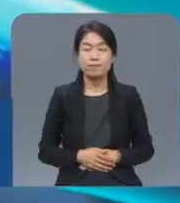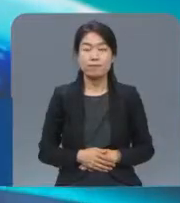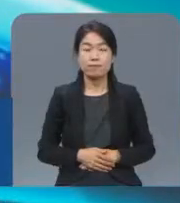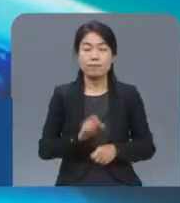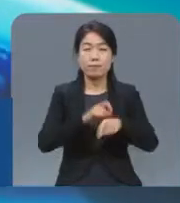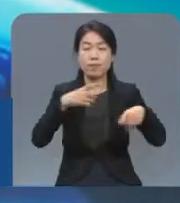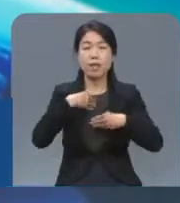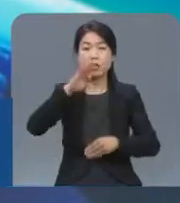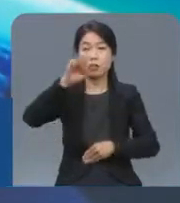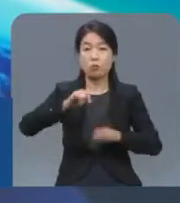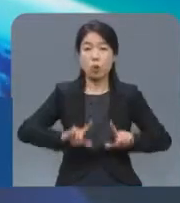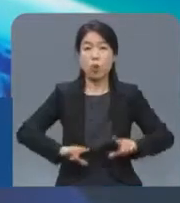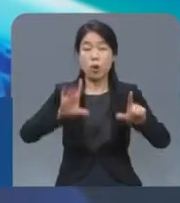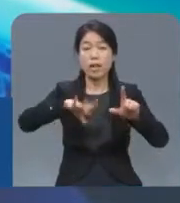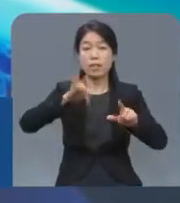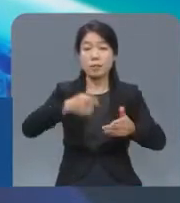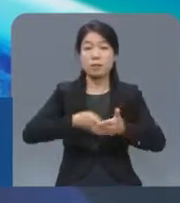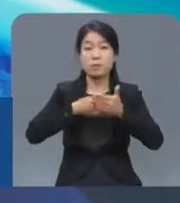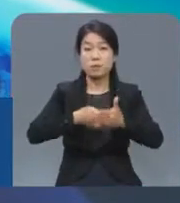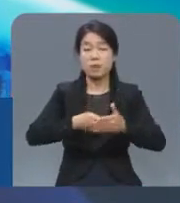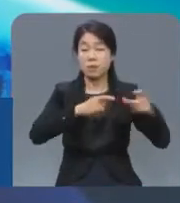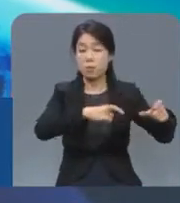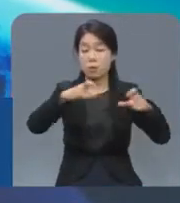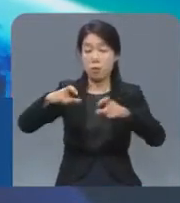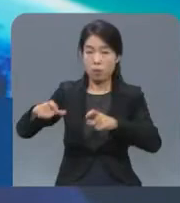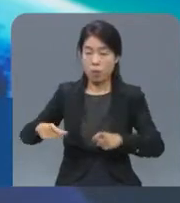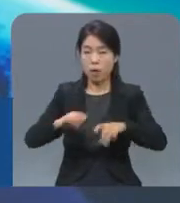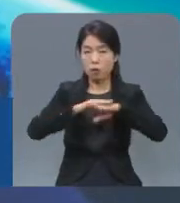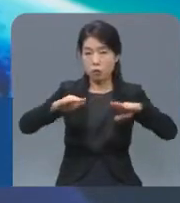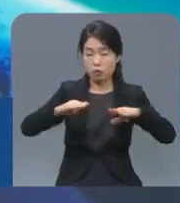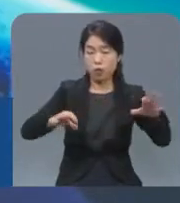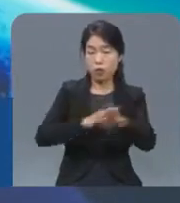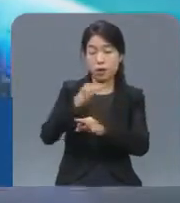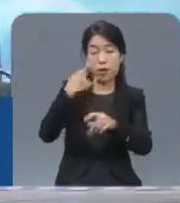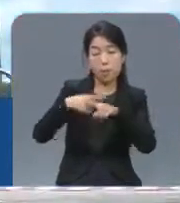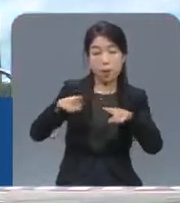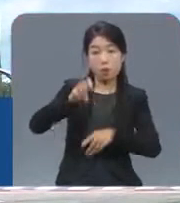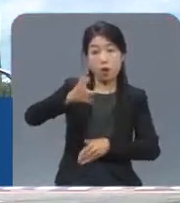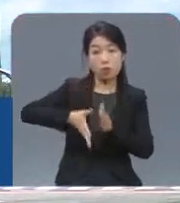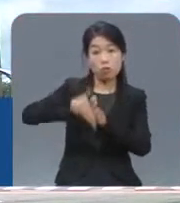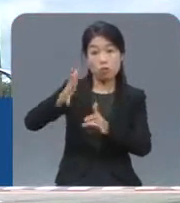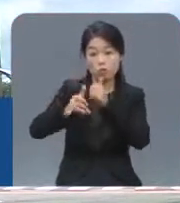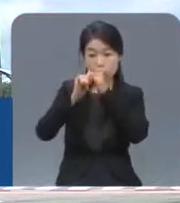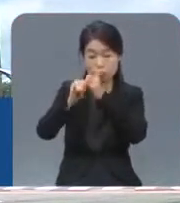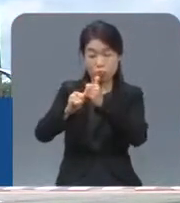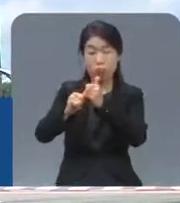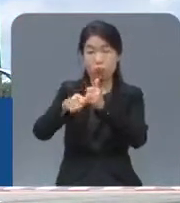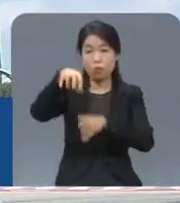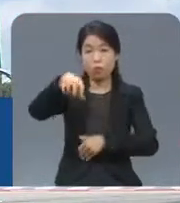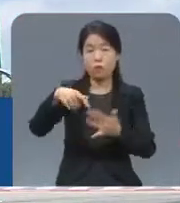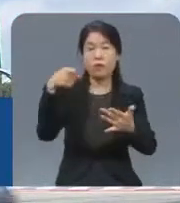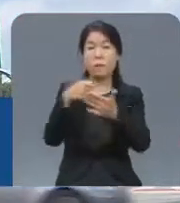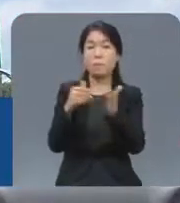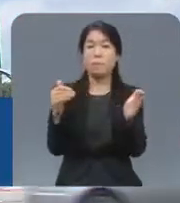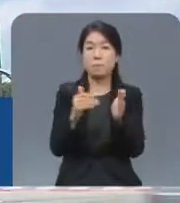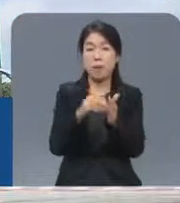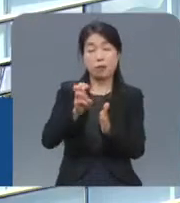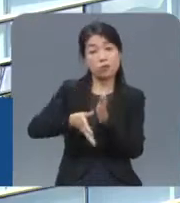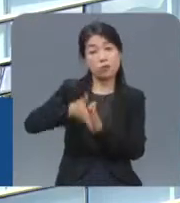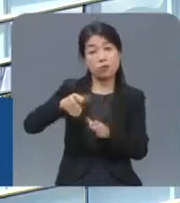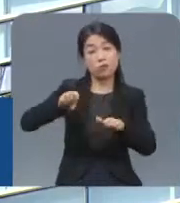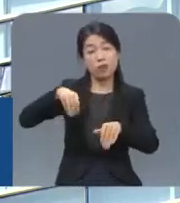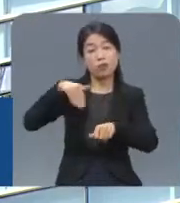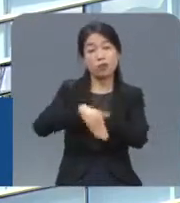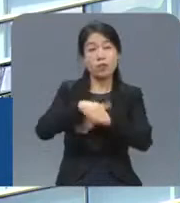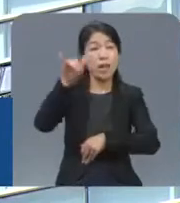행정안전부가 올해 처음 추진한 지역 균형 유일 평가에서 광주시를 우수 지자체로 선정했습니다 황 드시는 광 지형